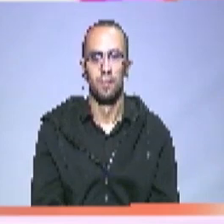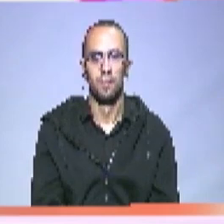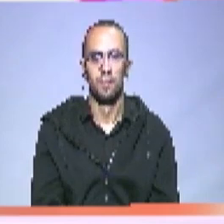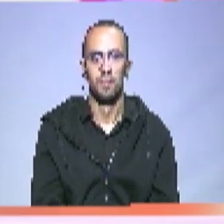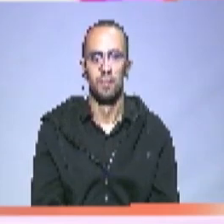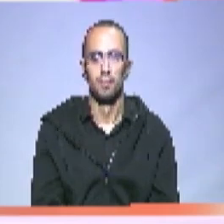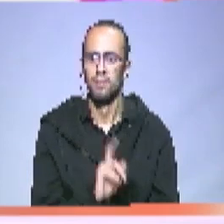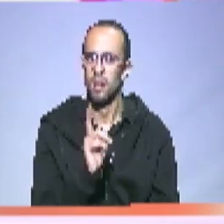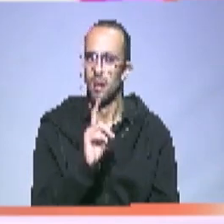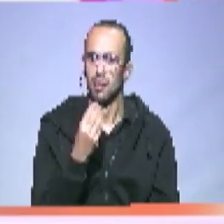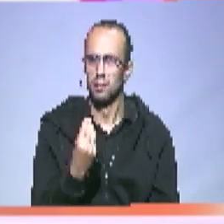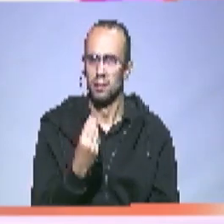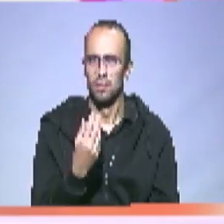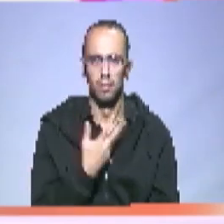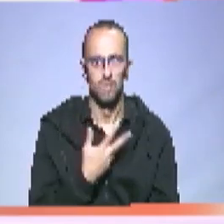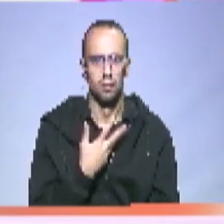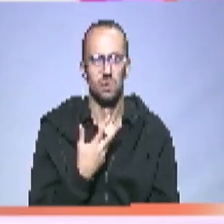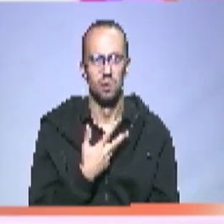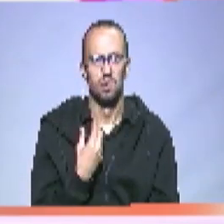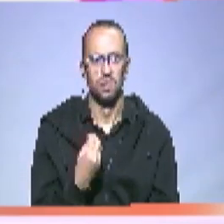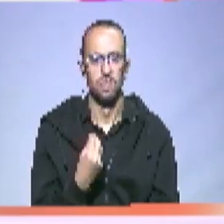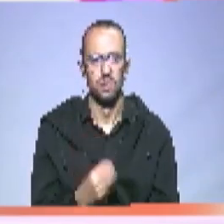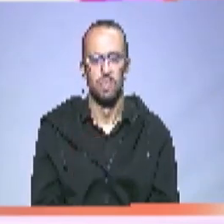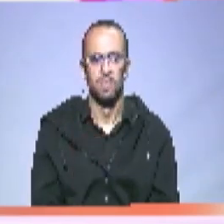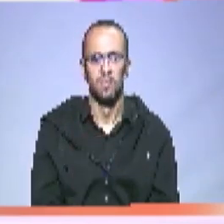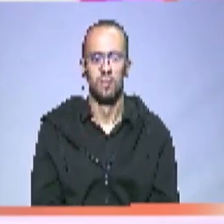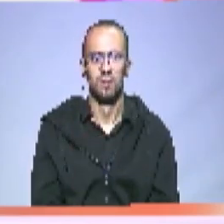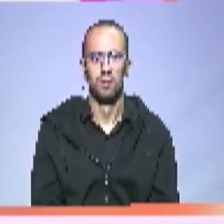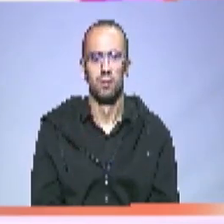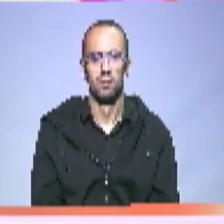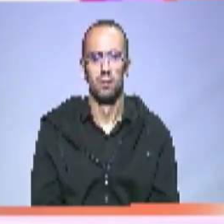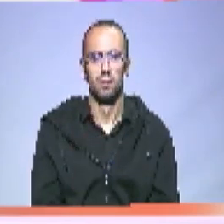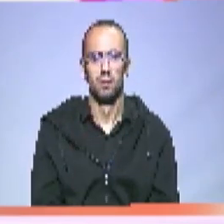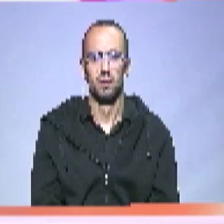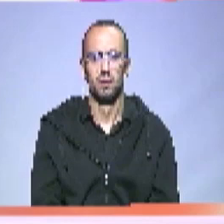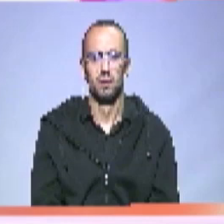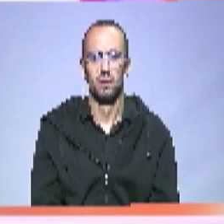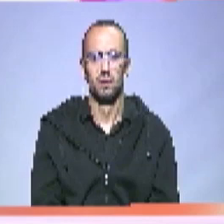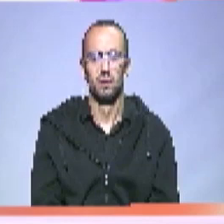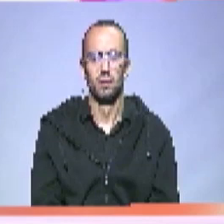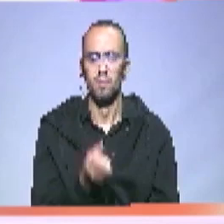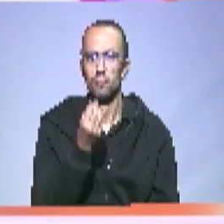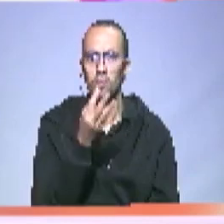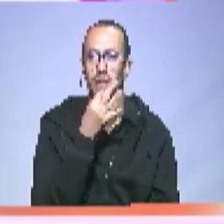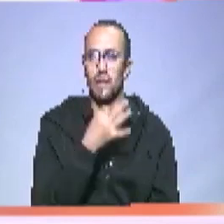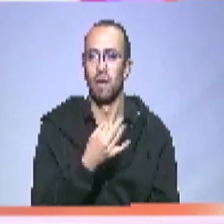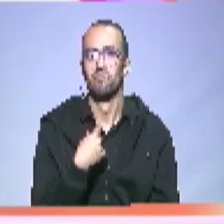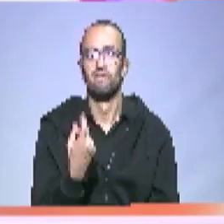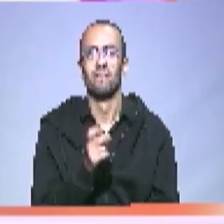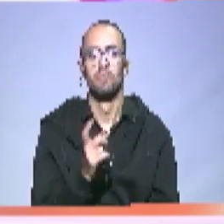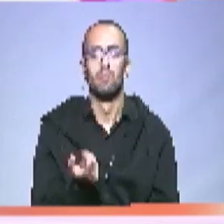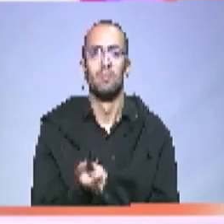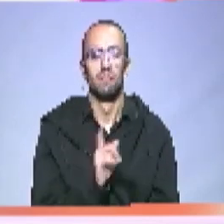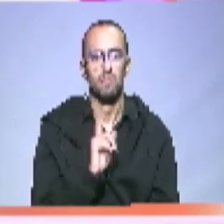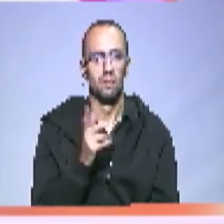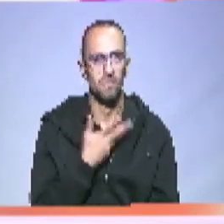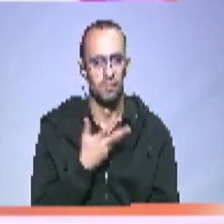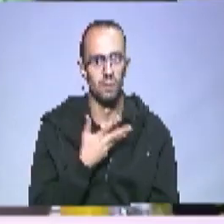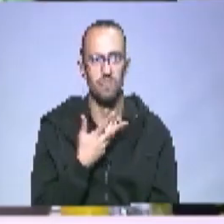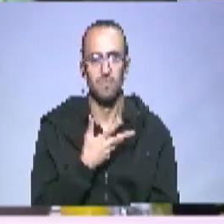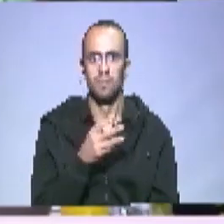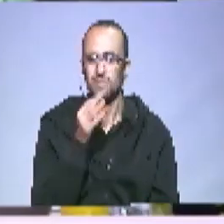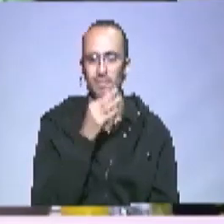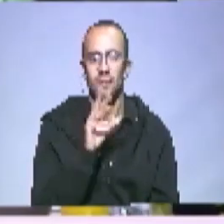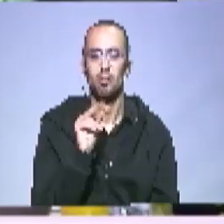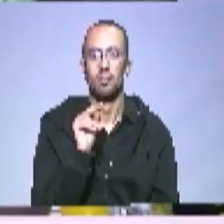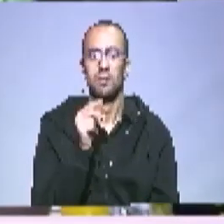لا لسه شويه يا دكتوره. لسه شويه. 45 دقيقة قد ايه؟ لسه شويه. لسه عليها بتاع تلت ساعة